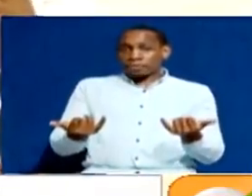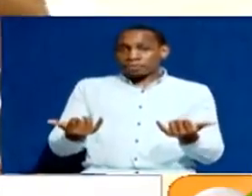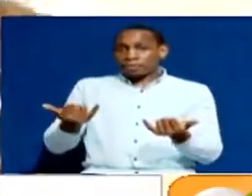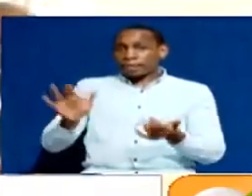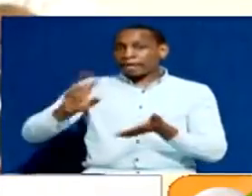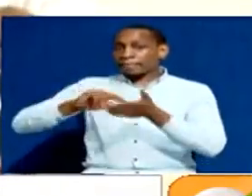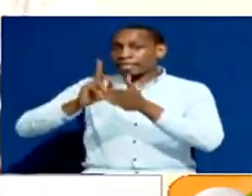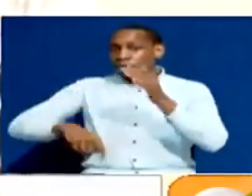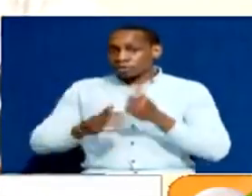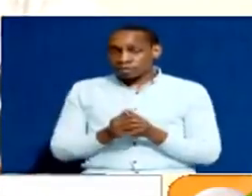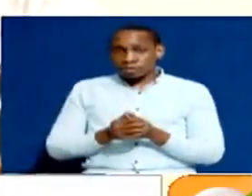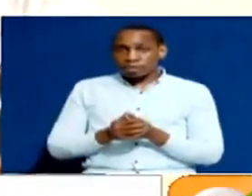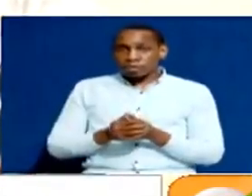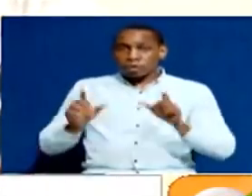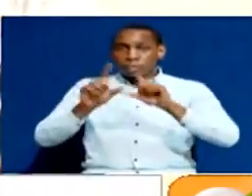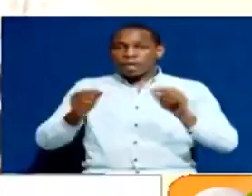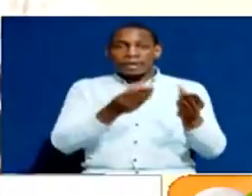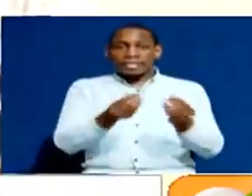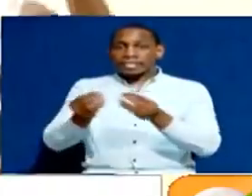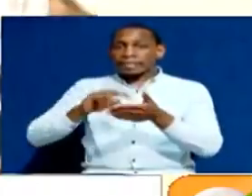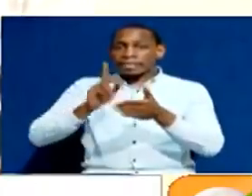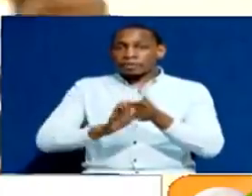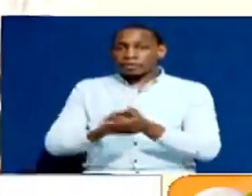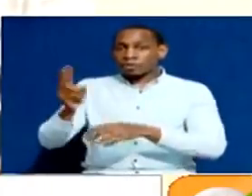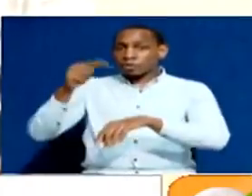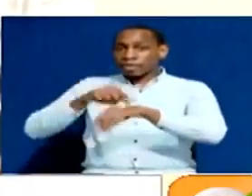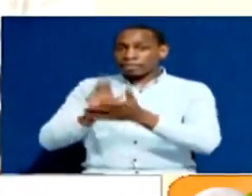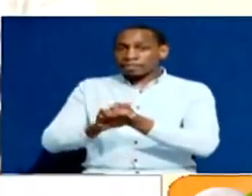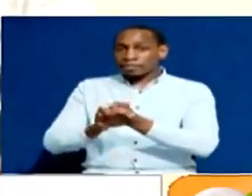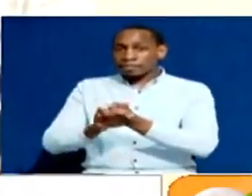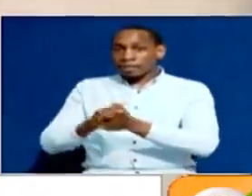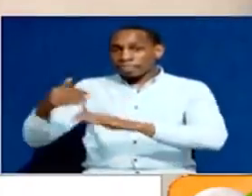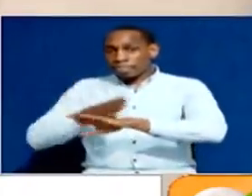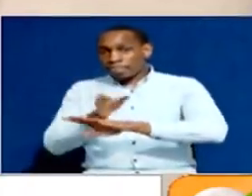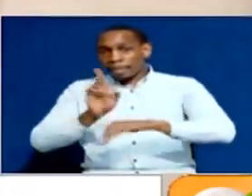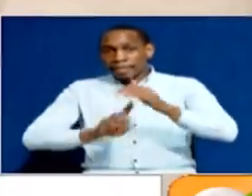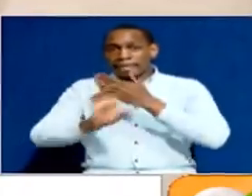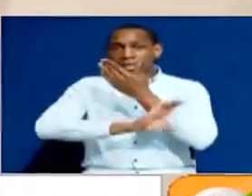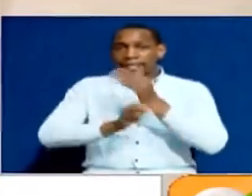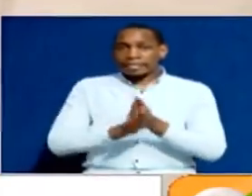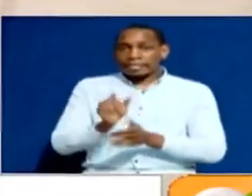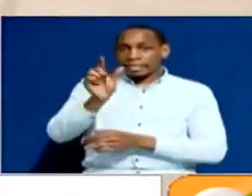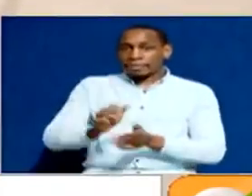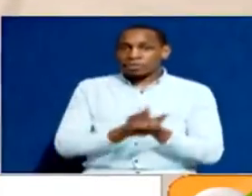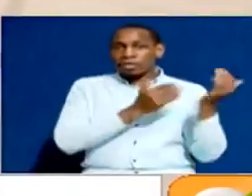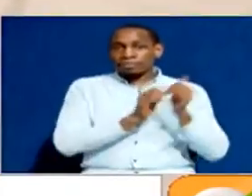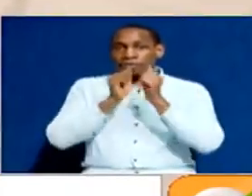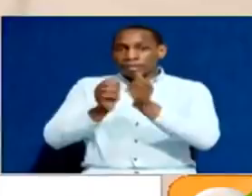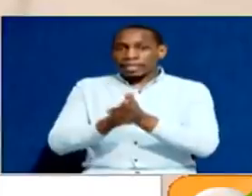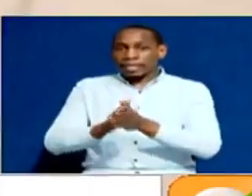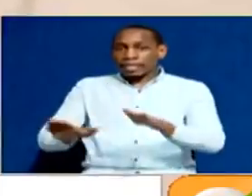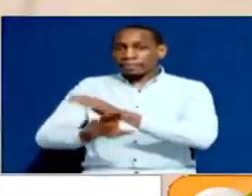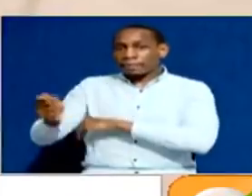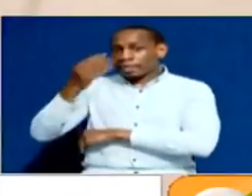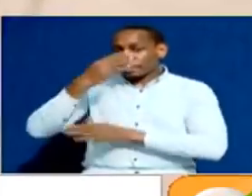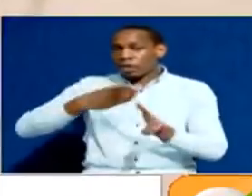means in practical terms is that two times he was sneaked into the country. Aydin alitarajiwa kuandamana naibu rais William